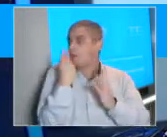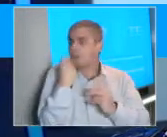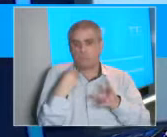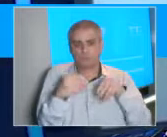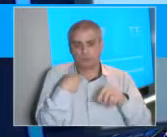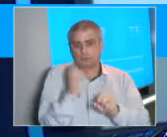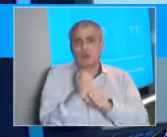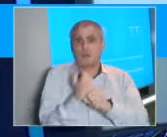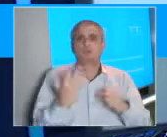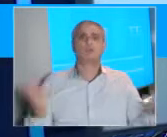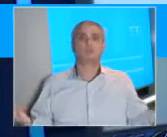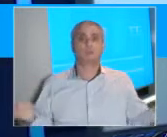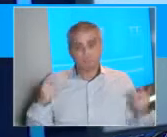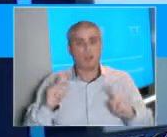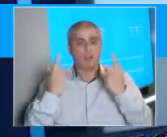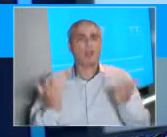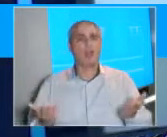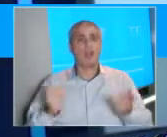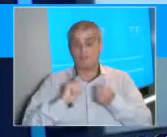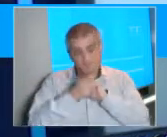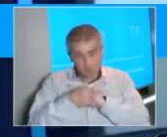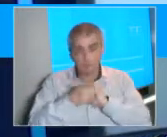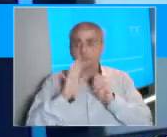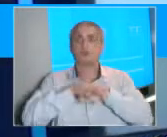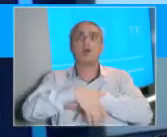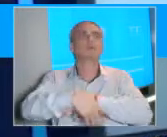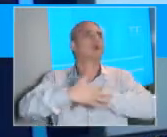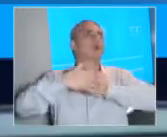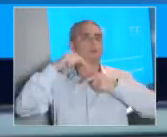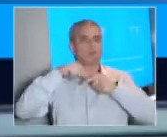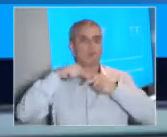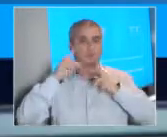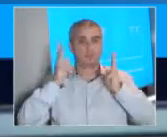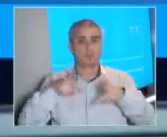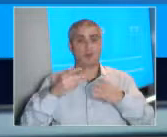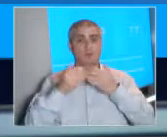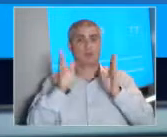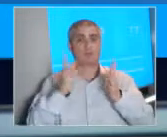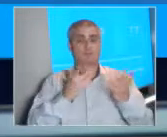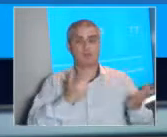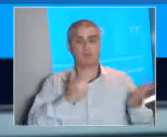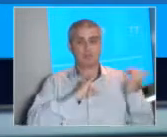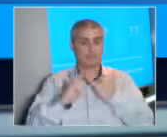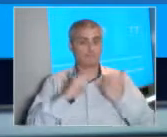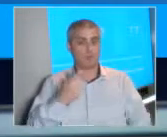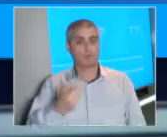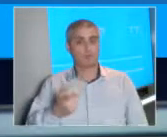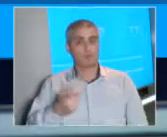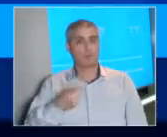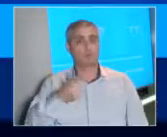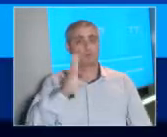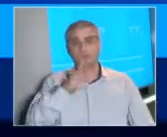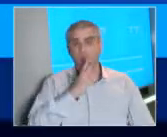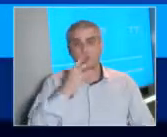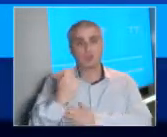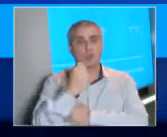מאוד פשרות שהיינו צריכים לעשות. אבל זה קרה. והרפורמה הזאת יש לה השלכות חיוביות על יכולת לפתוח דיבור. יש לך הרבה יותר כוח כמחוקק, יש לך